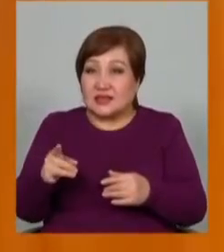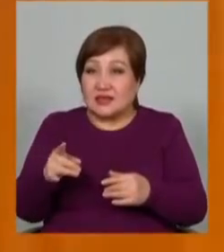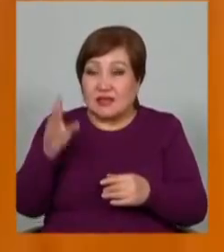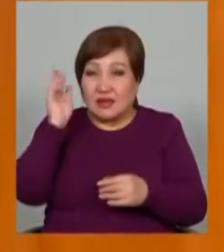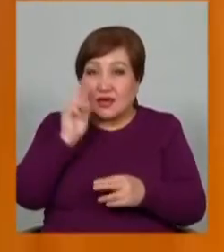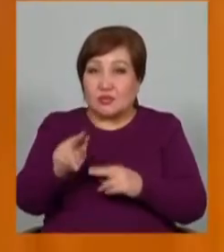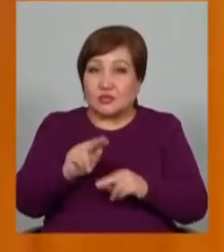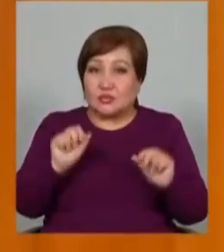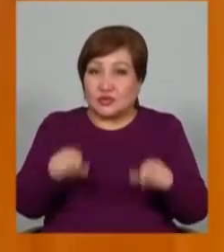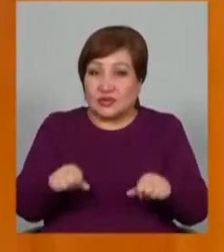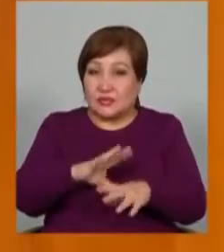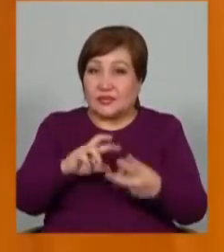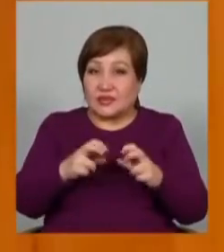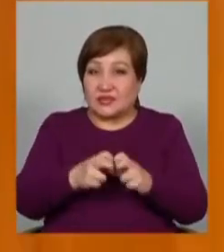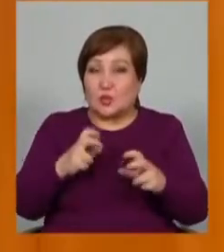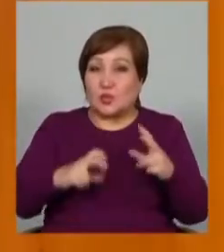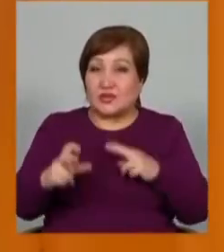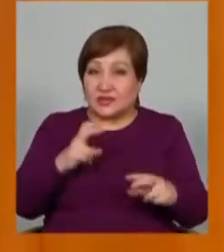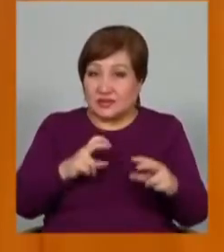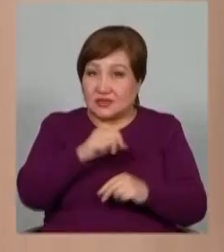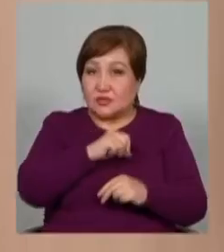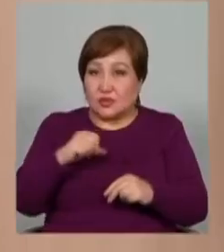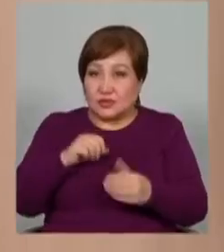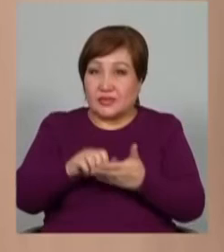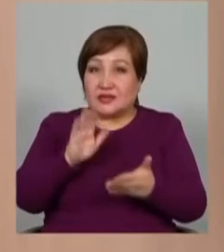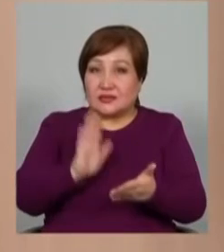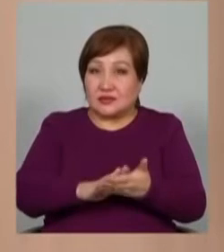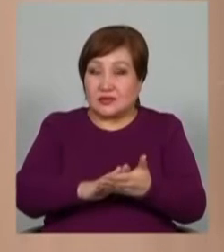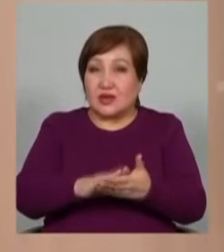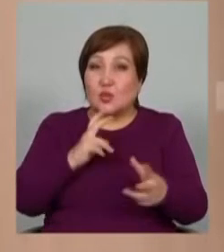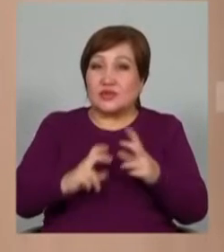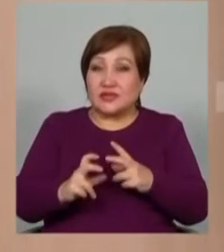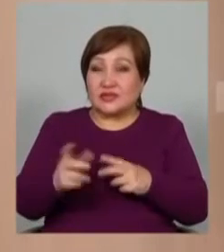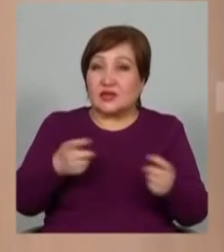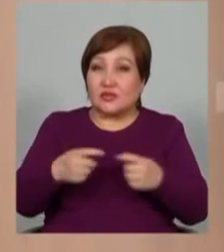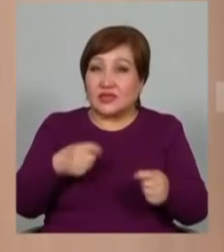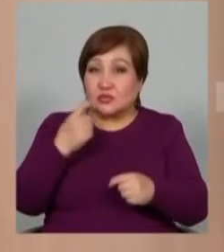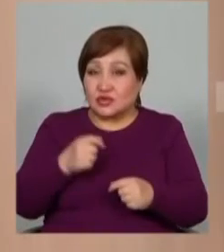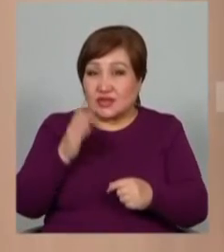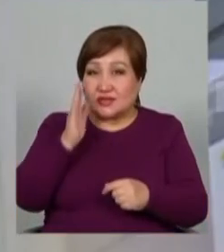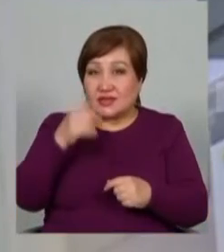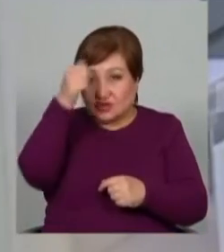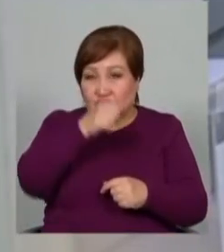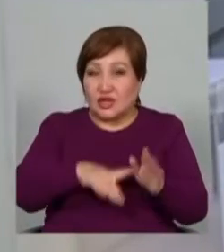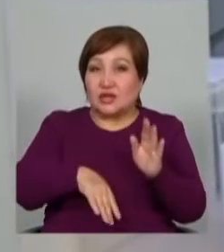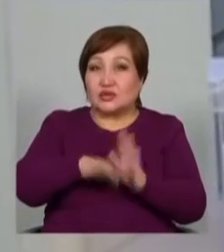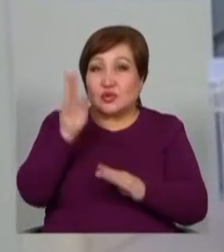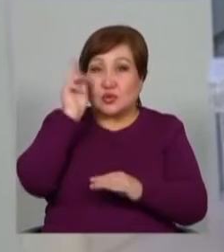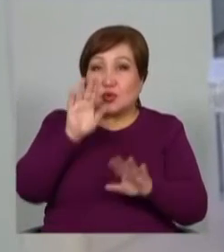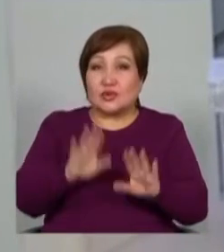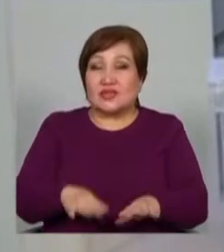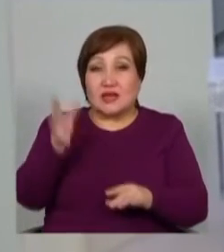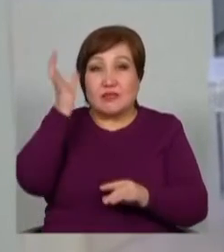мәселенің барлығы университеттің өзі белгілейді. Университет басшылығының айтуынша, алдағы жылы жоғары оқу орны білім